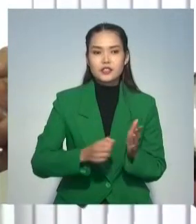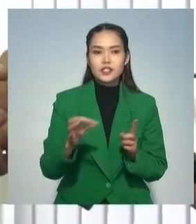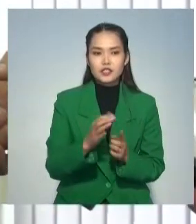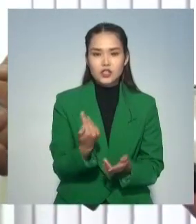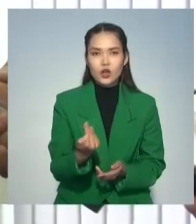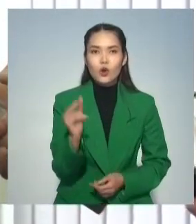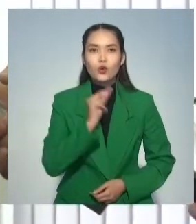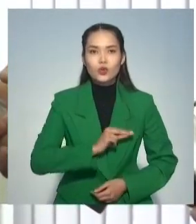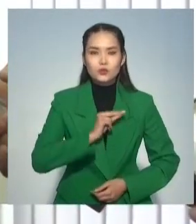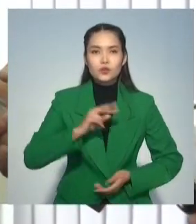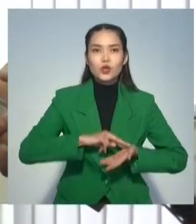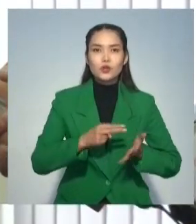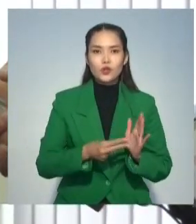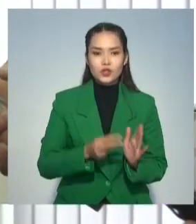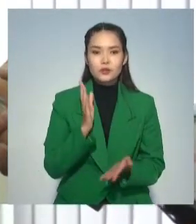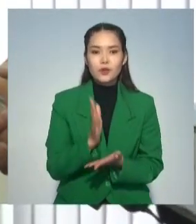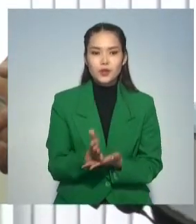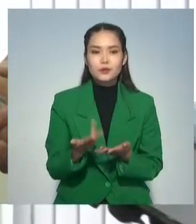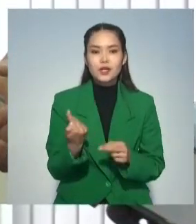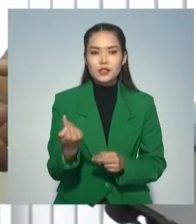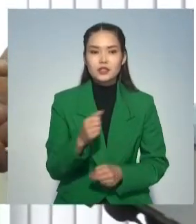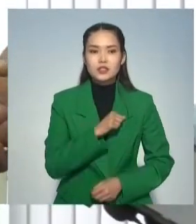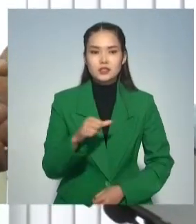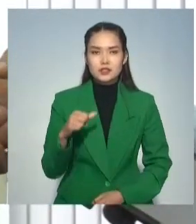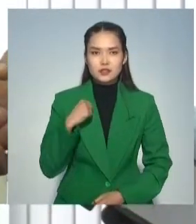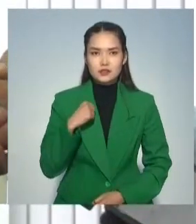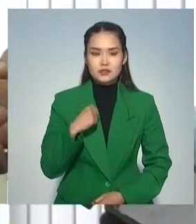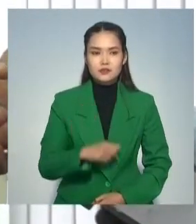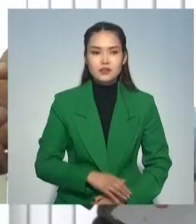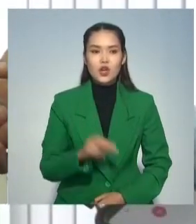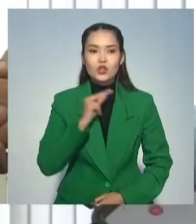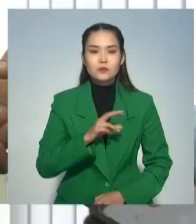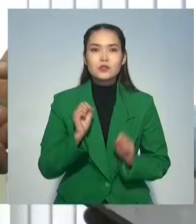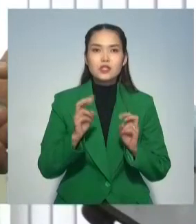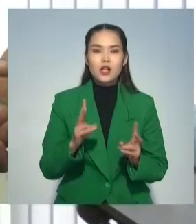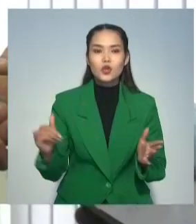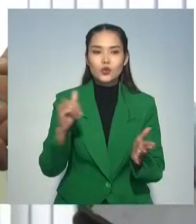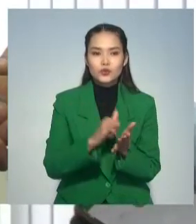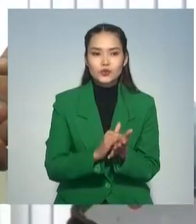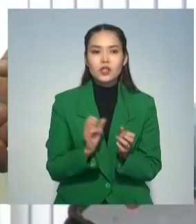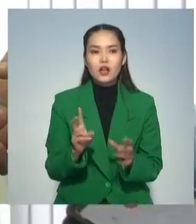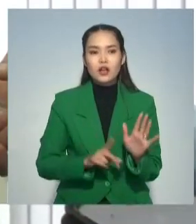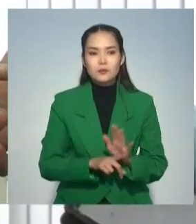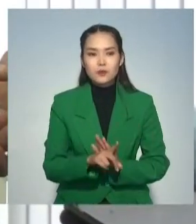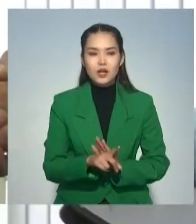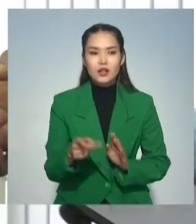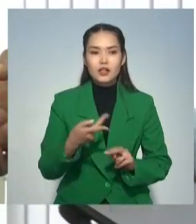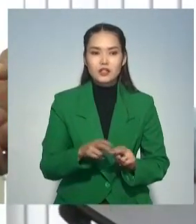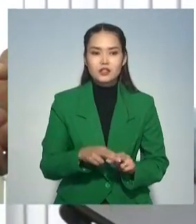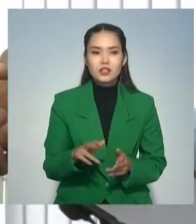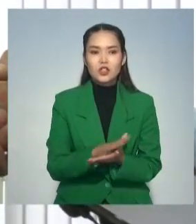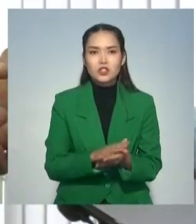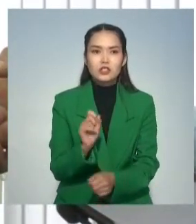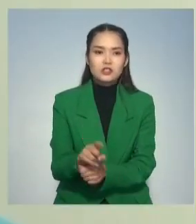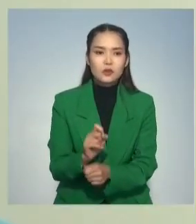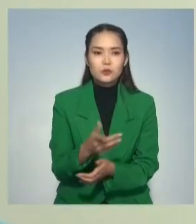жұмысты жоспарда бар, бірақ осы сайлау барысында жұмысты қалай жүргіземін, қалай насихат жасаймын. Онда ешқандай